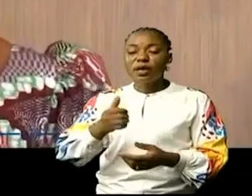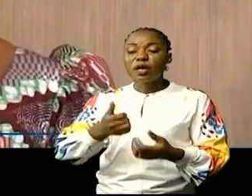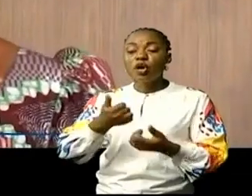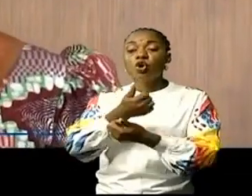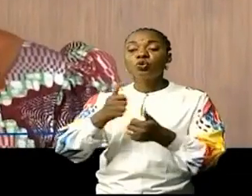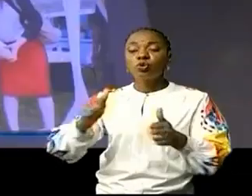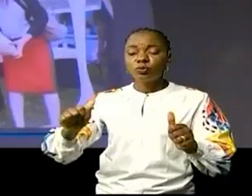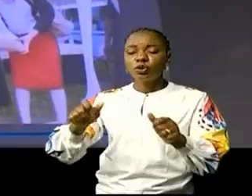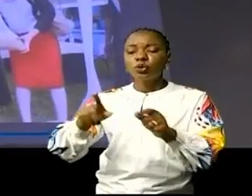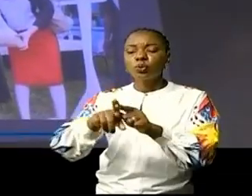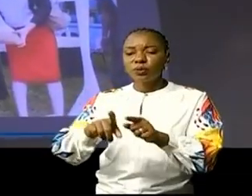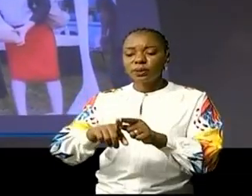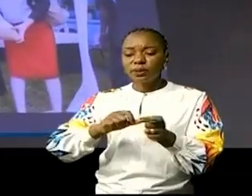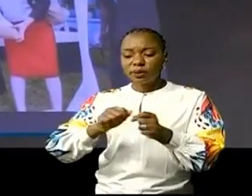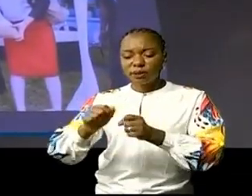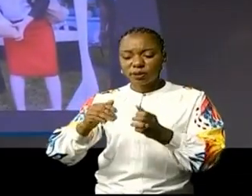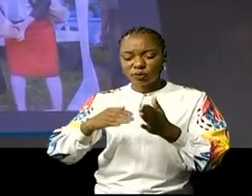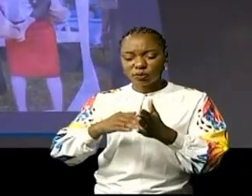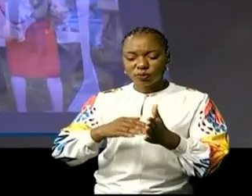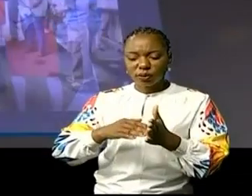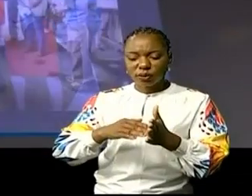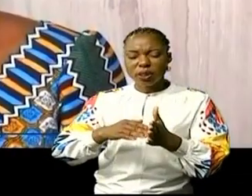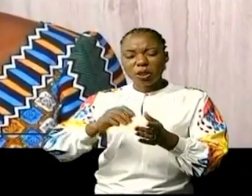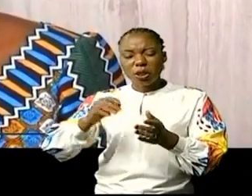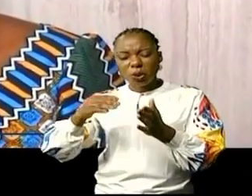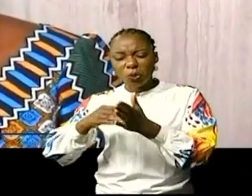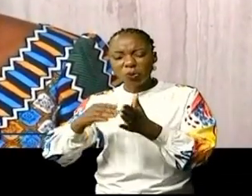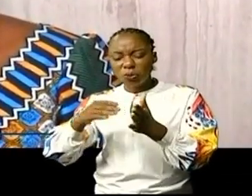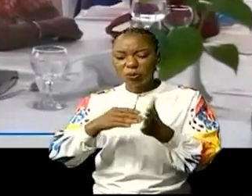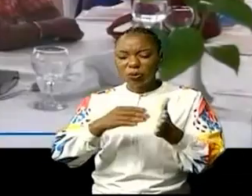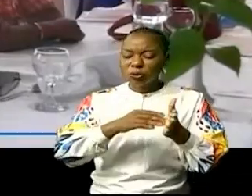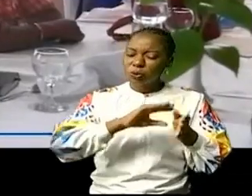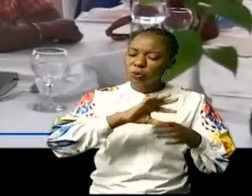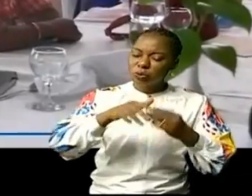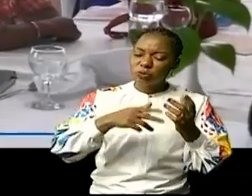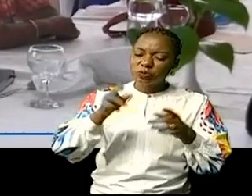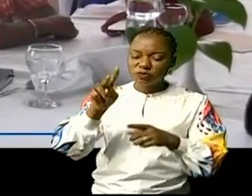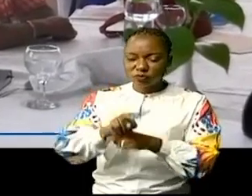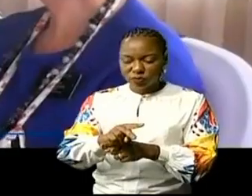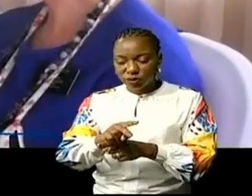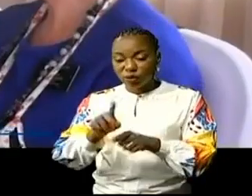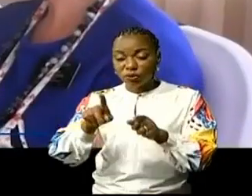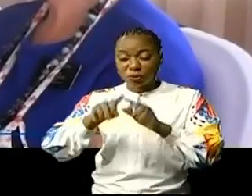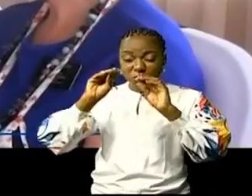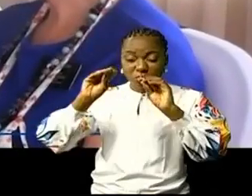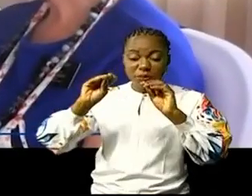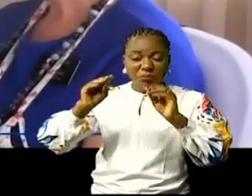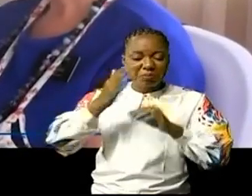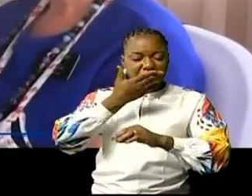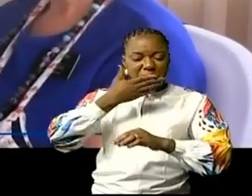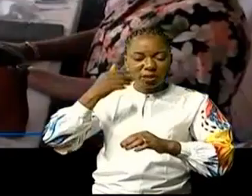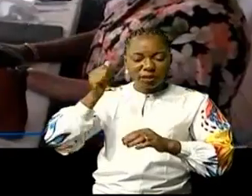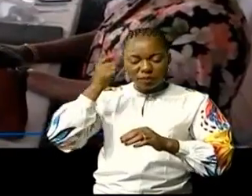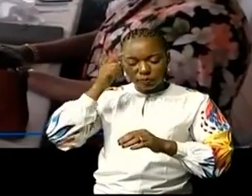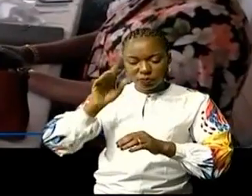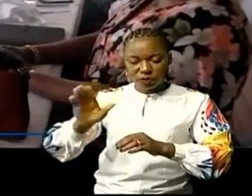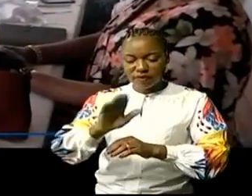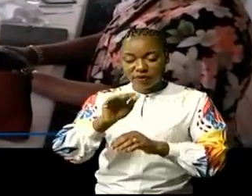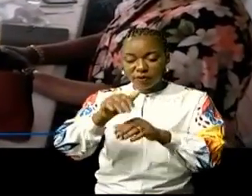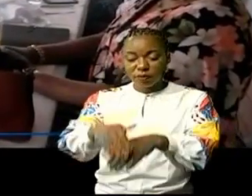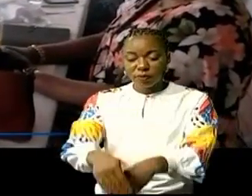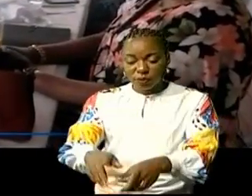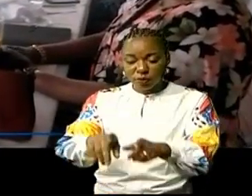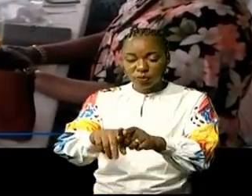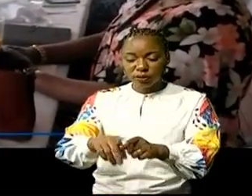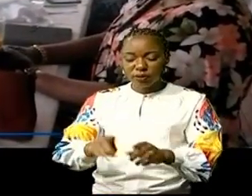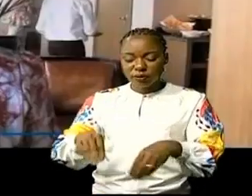lutter efficacement contre toute forme de violence faite à la femme. Des enseignements très capitaux pour ces participantes qui ont promis de